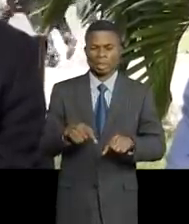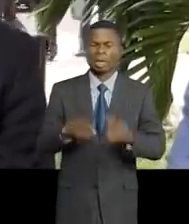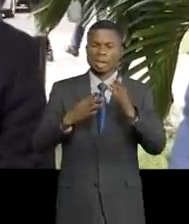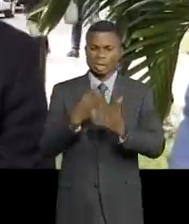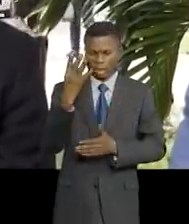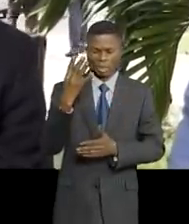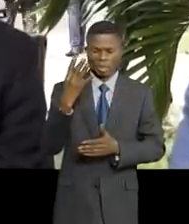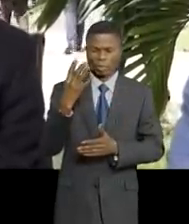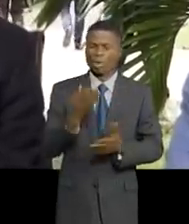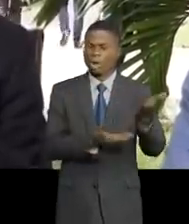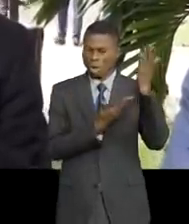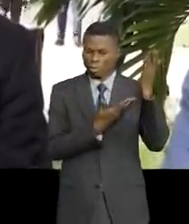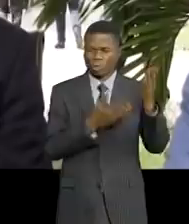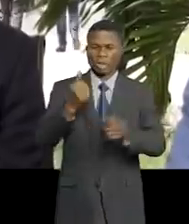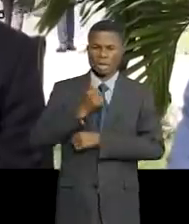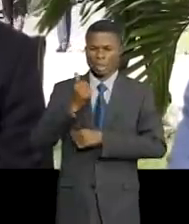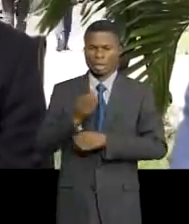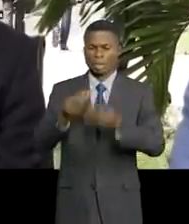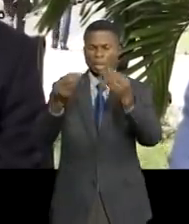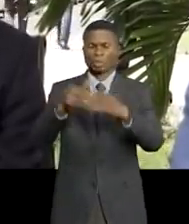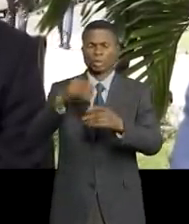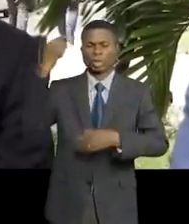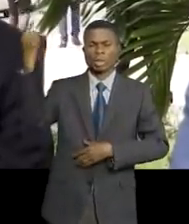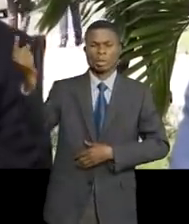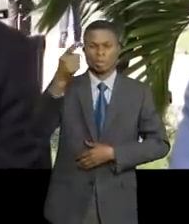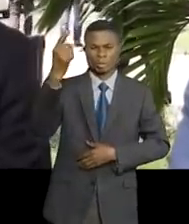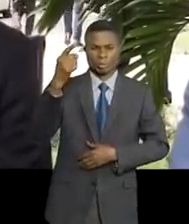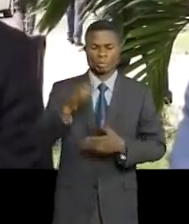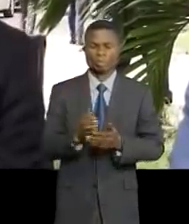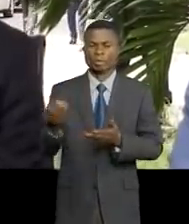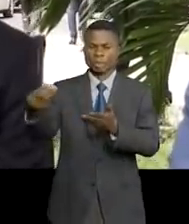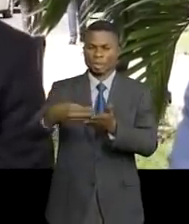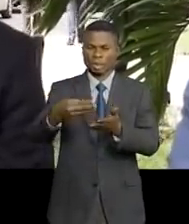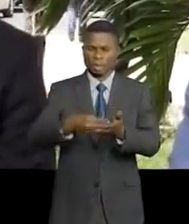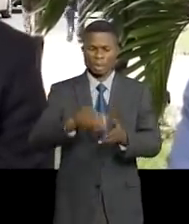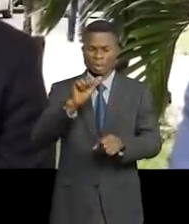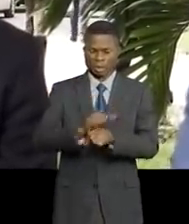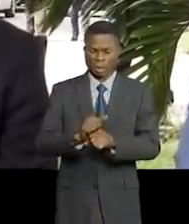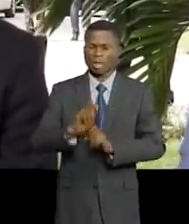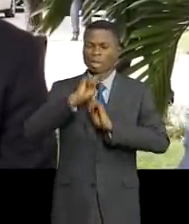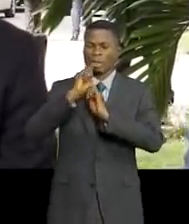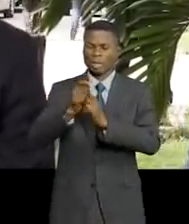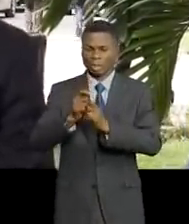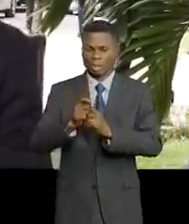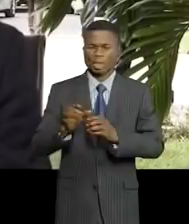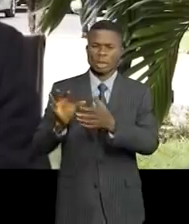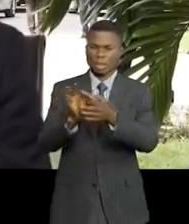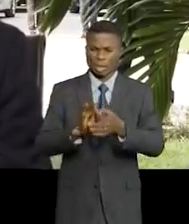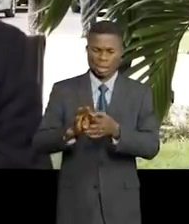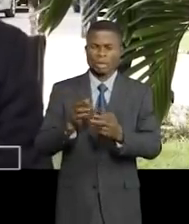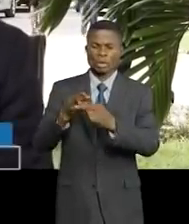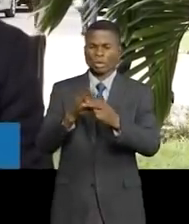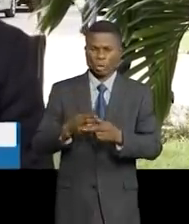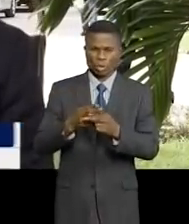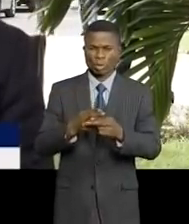plus importante du Canada à travers le monde. Cette contribution visera à répondre aux besoins des Congolaises et Congolais,